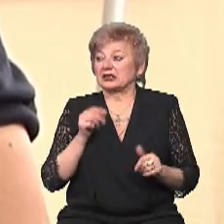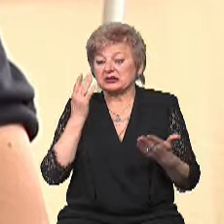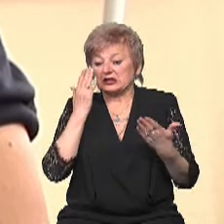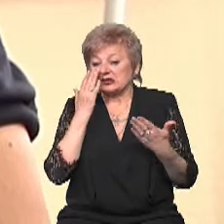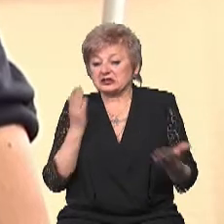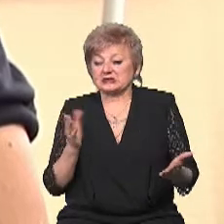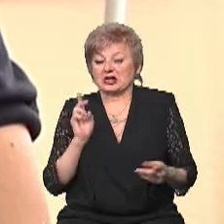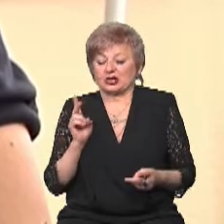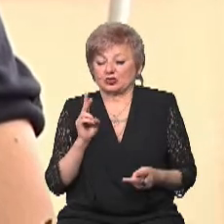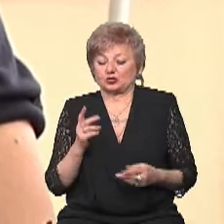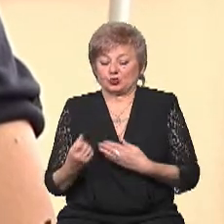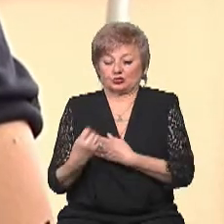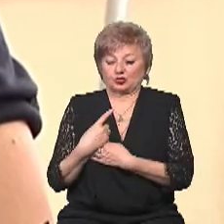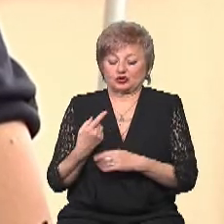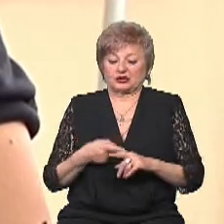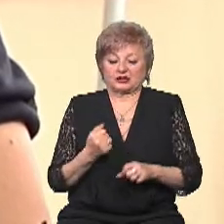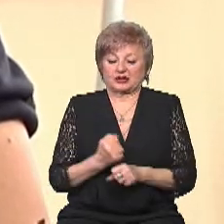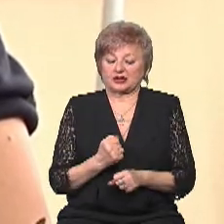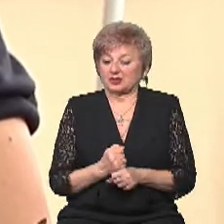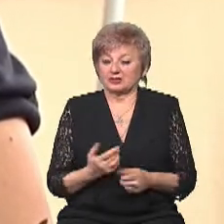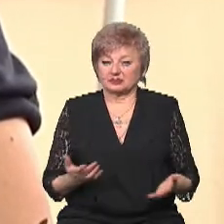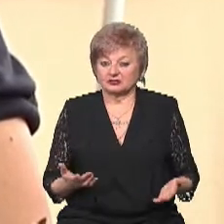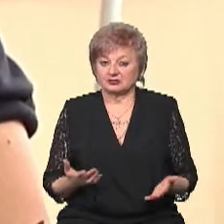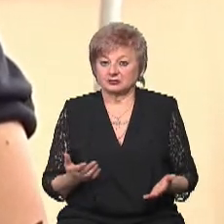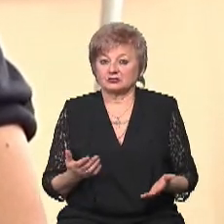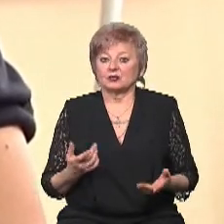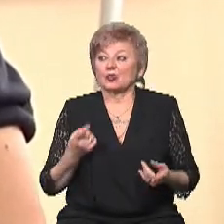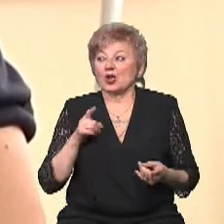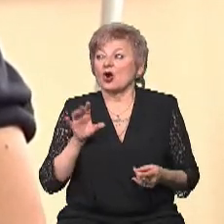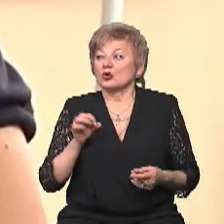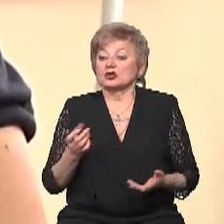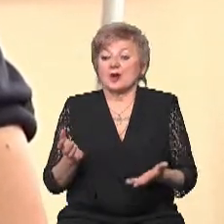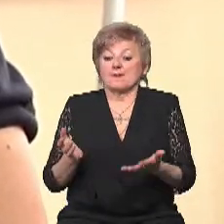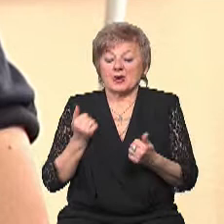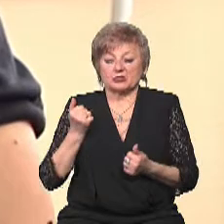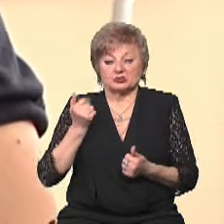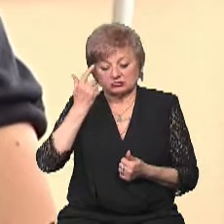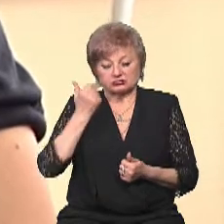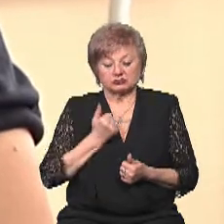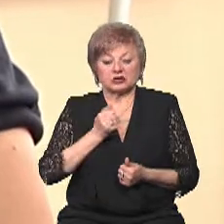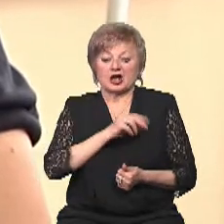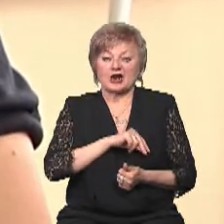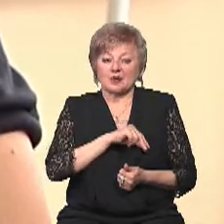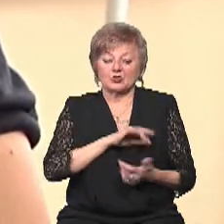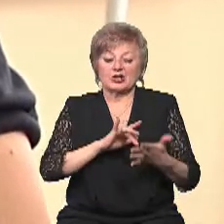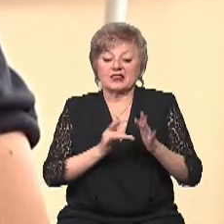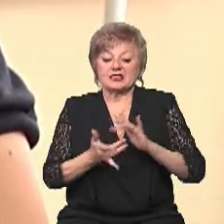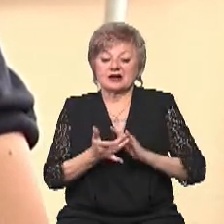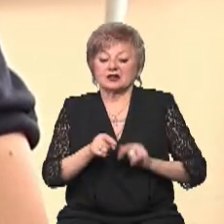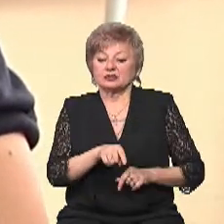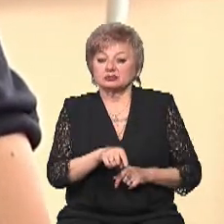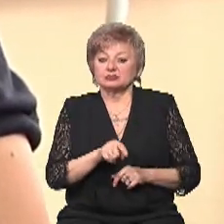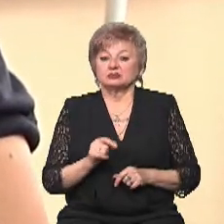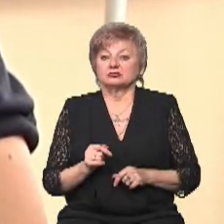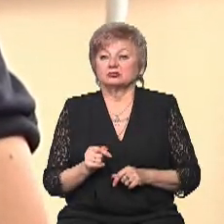их нанимает для осуществления этих закладок. Исполнители. Да, то есть они получают работу эту через интернет-ресурс, они в лицо не